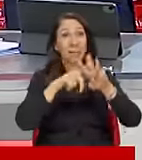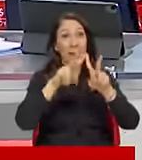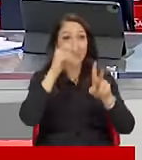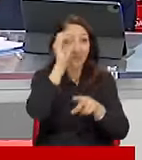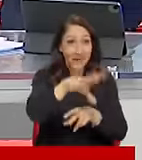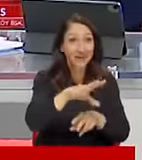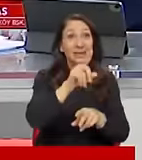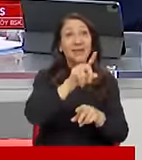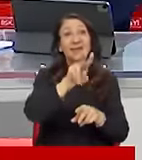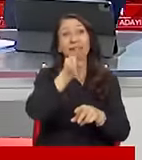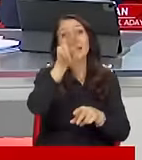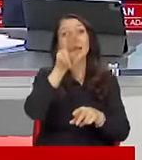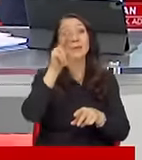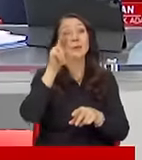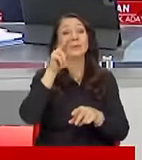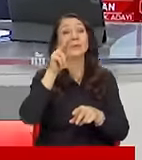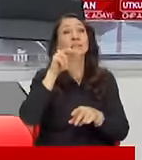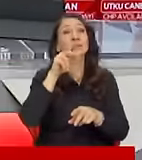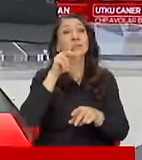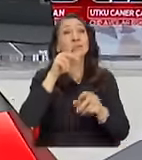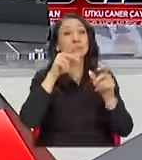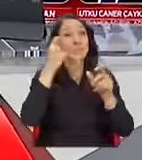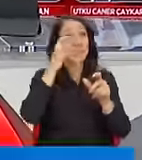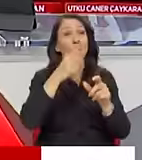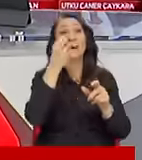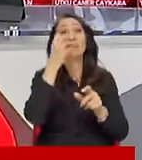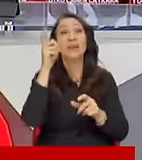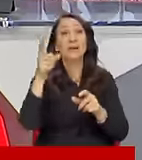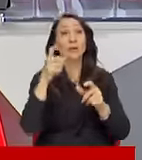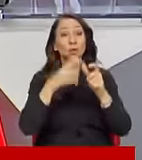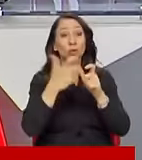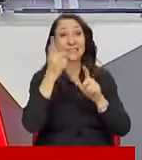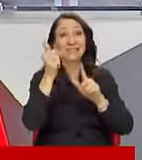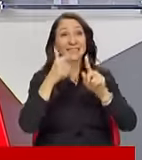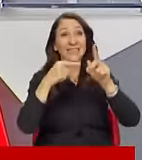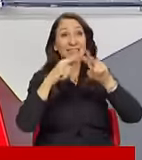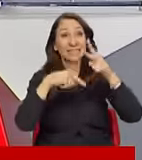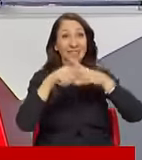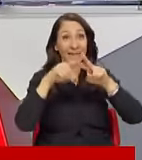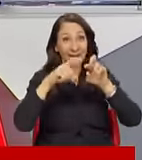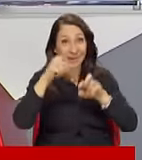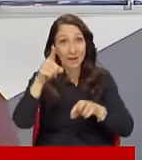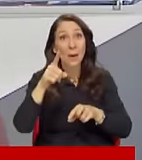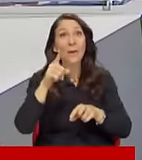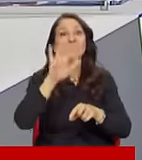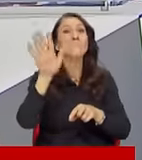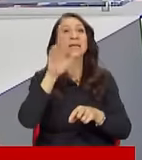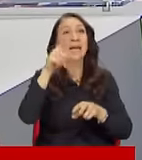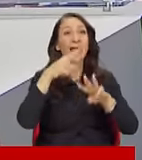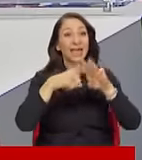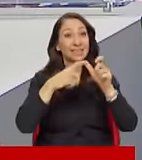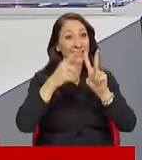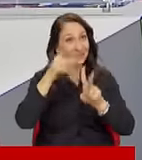verin. Adım adım yaklaşıyor Ekrem İmamoğlu'na. Üsküdar'da Sinem Hanım'a, Bahçeli Evler'de Gülizar Emecan'a verin. Maltepe'de